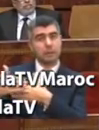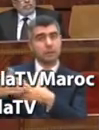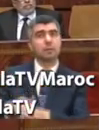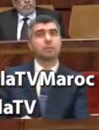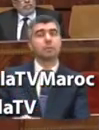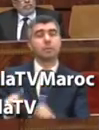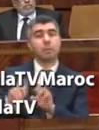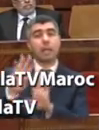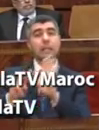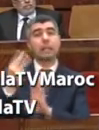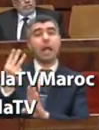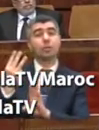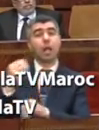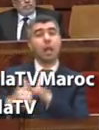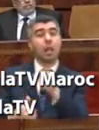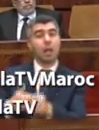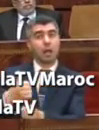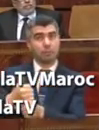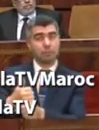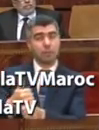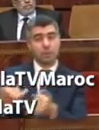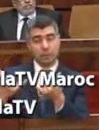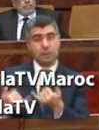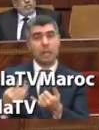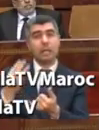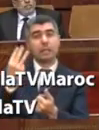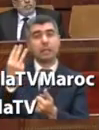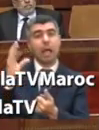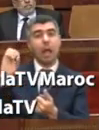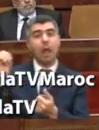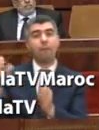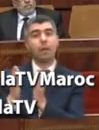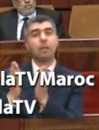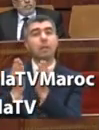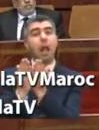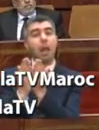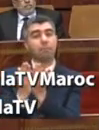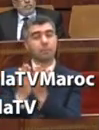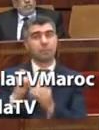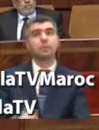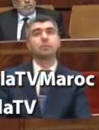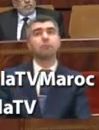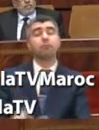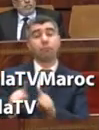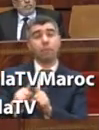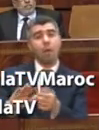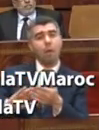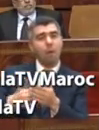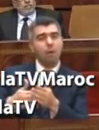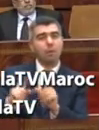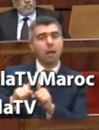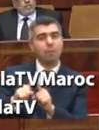منذ 13 سنة، الآن فيه 3000، أكثر من 3000 طالب. الوضعية الدراسة مزرية بكل ما